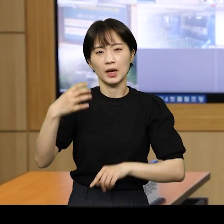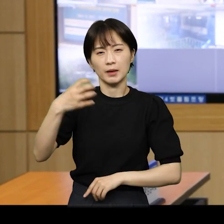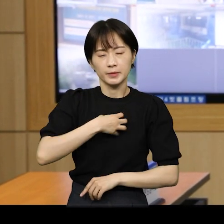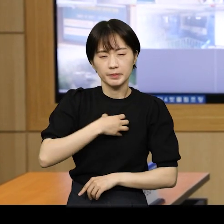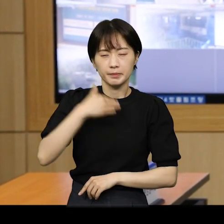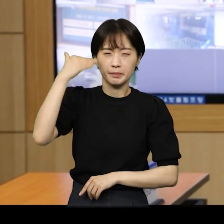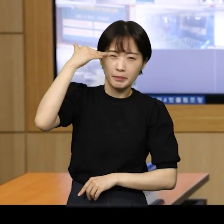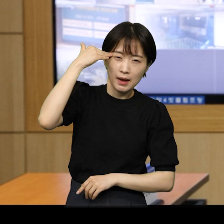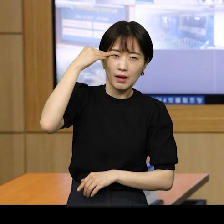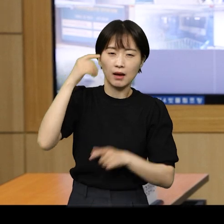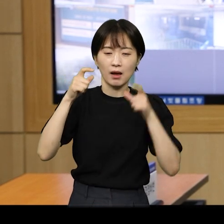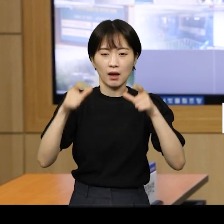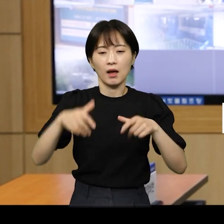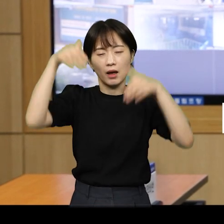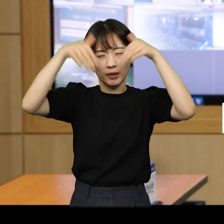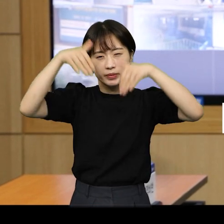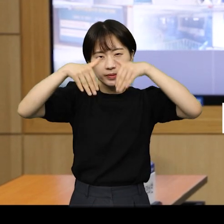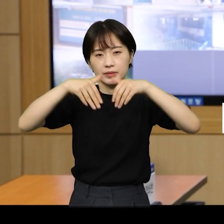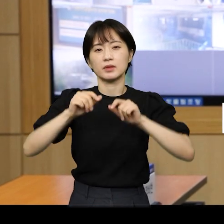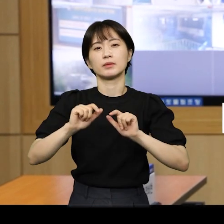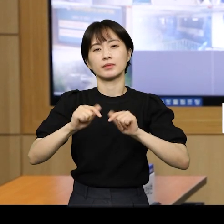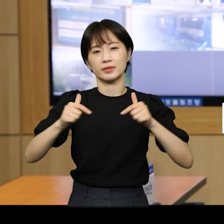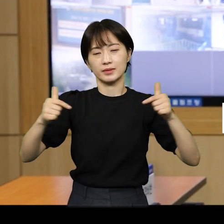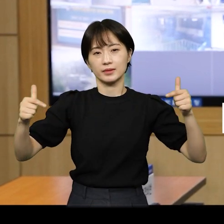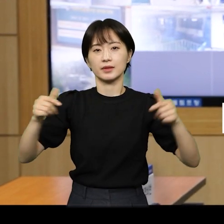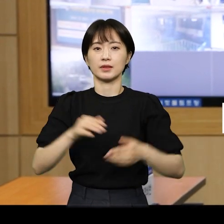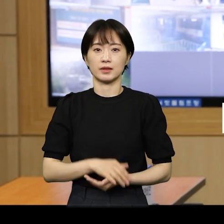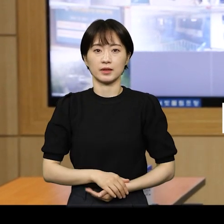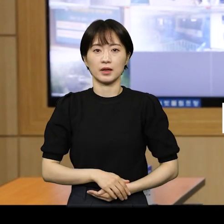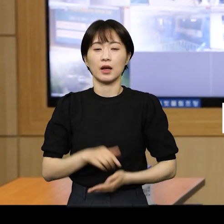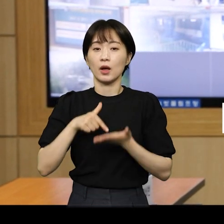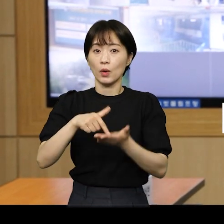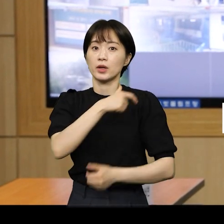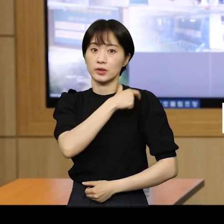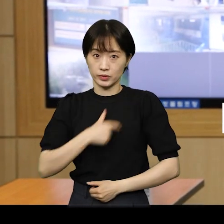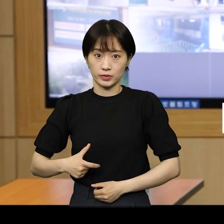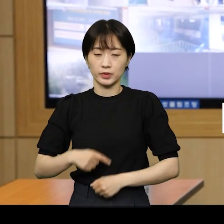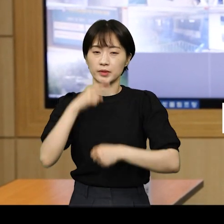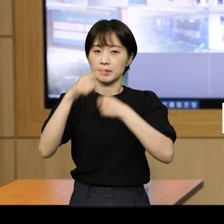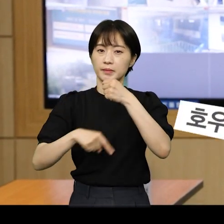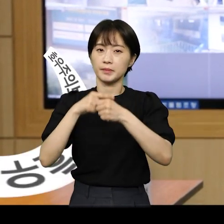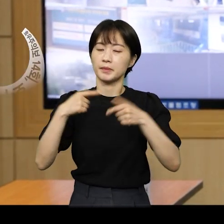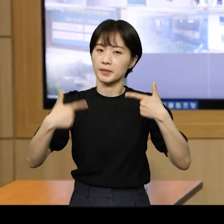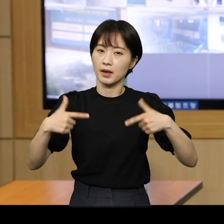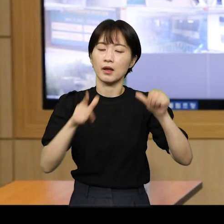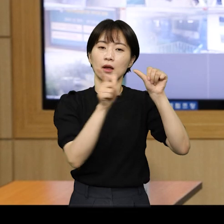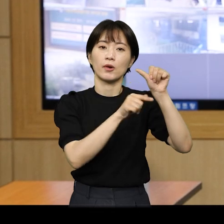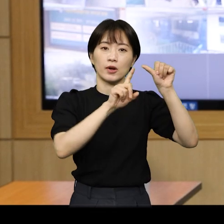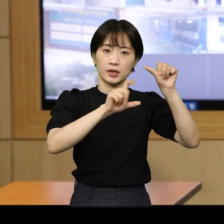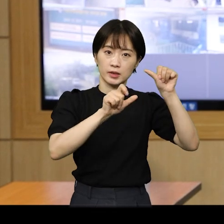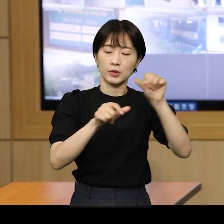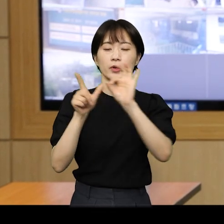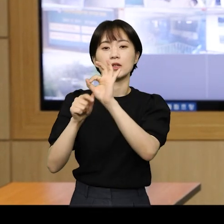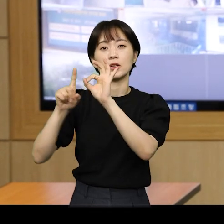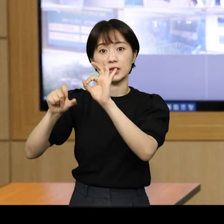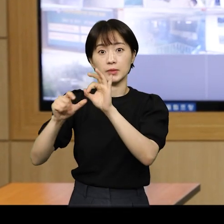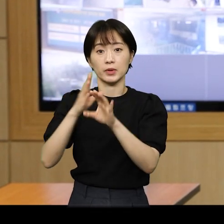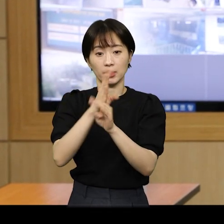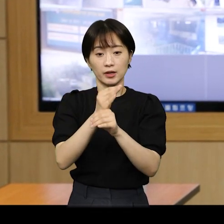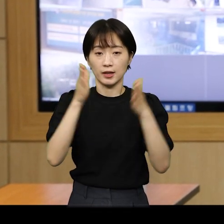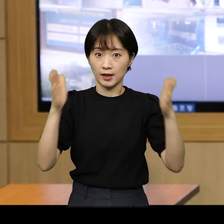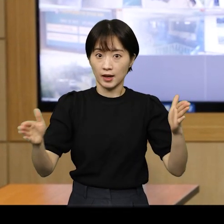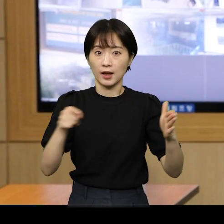한국국토정보공사 국지성 호우가 증가하고 있는데요. 이에 광진구는 여름철 풍수해 대책기간인